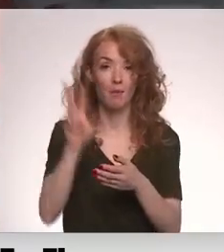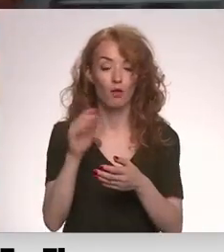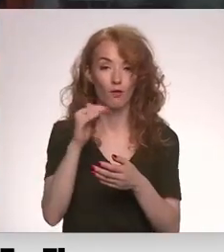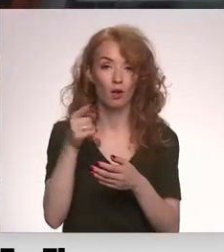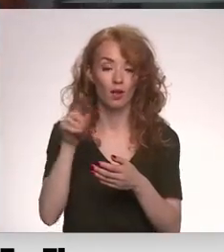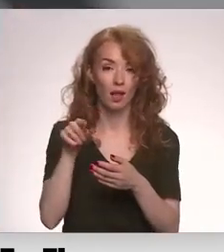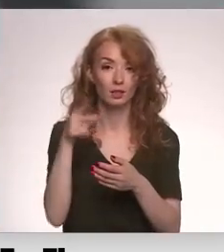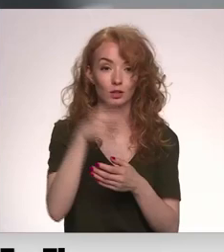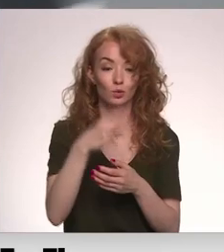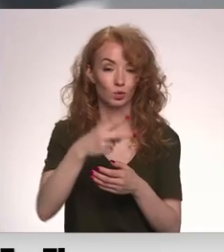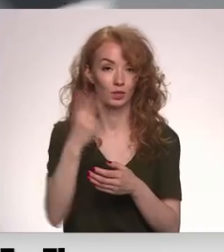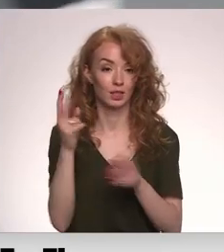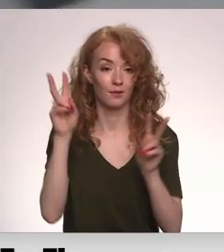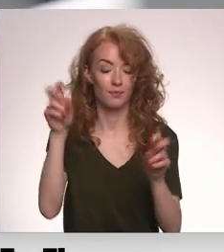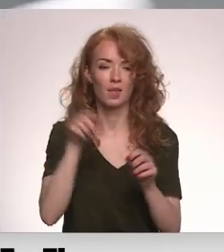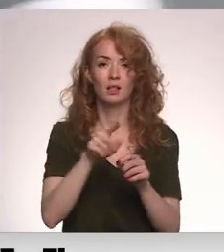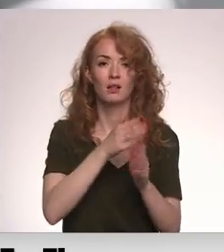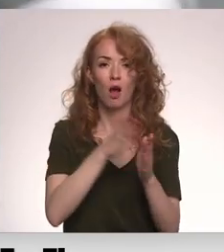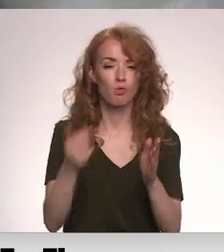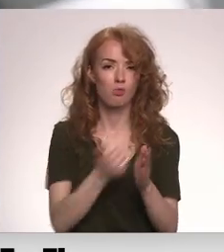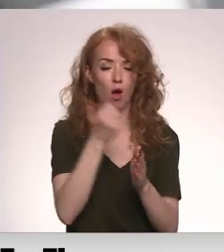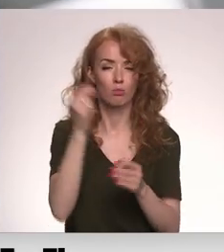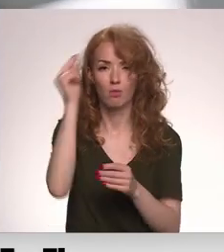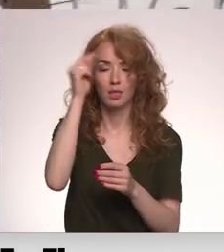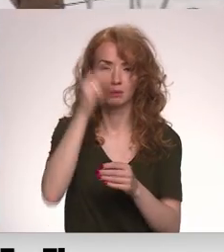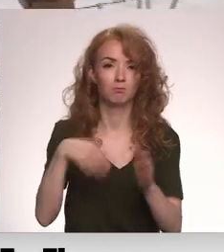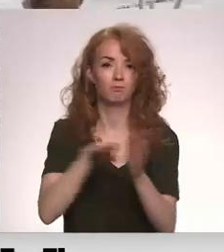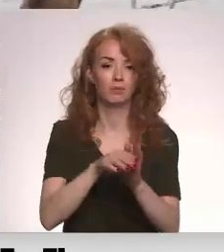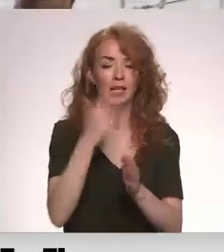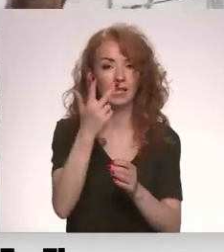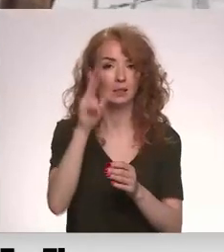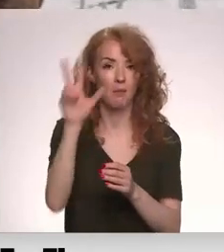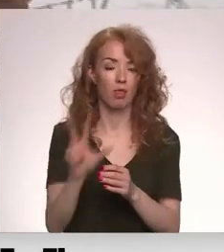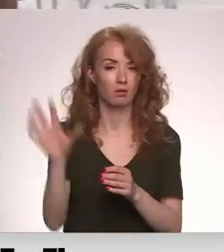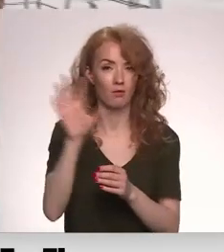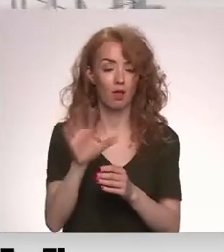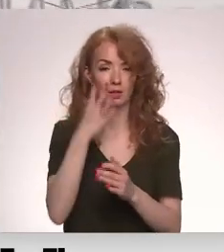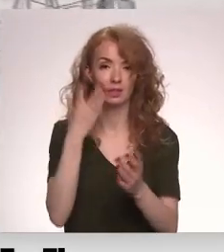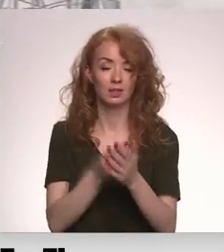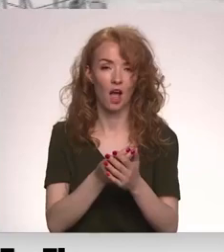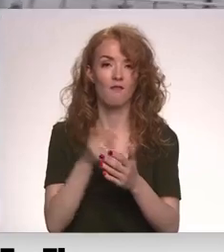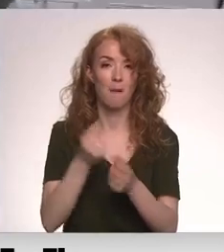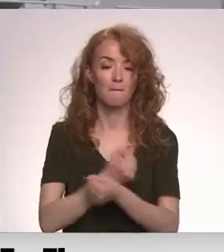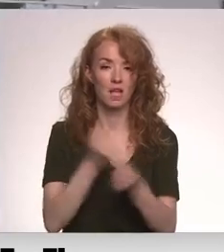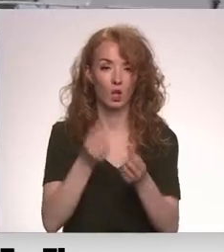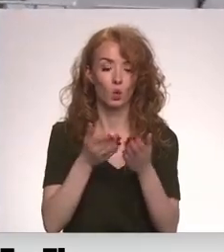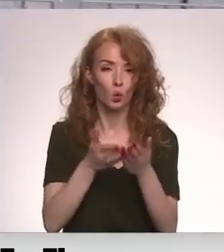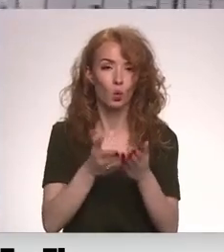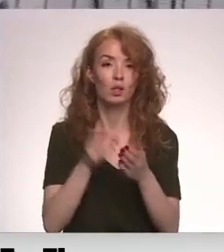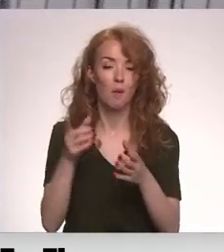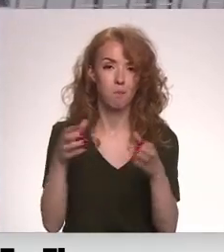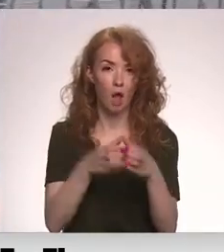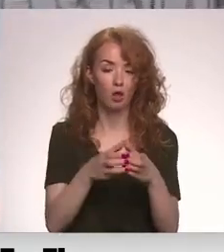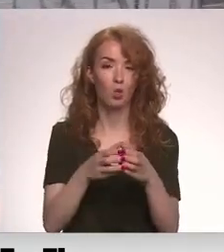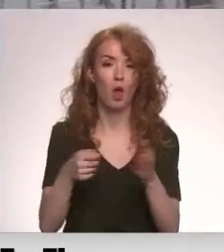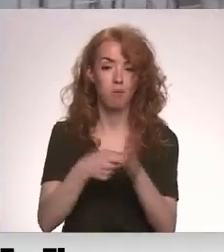Fortress 2022. Tas ir ikgadējās mācības, kurās piedalās trīs Baltijas valstis ar saviem mīnu kuģiem, patruļu un apgādes